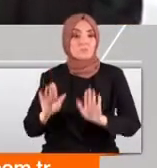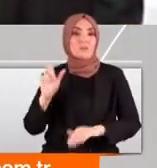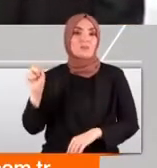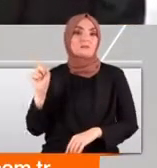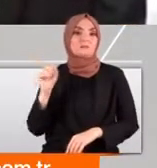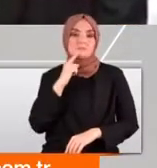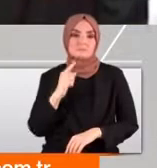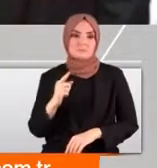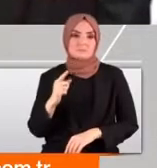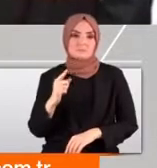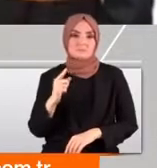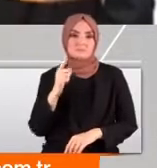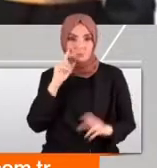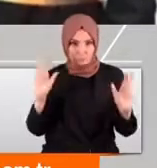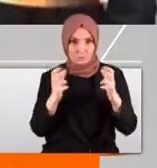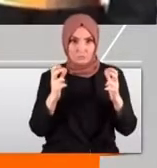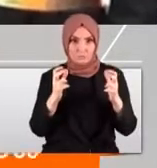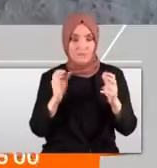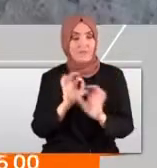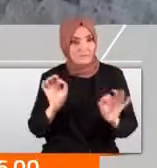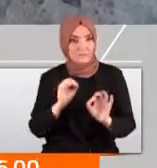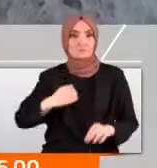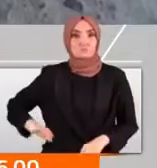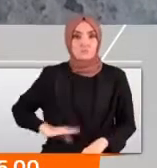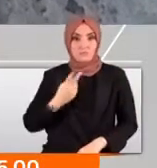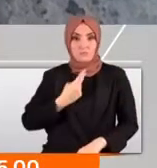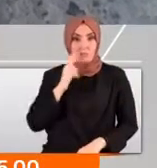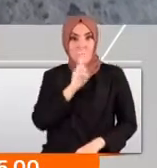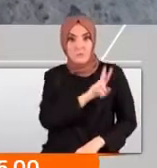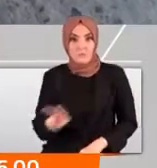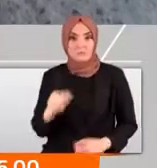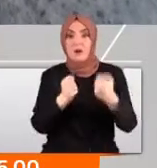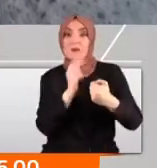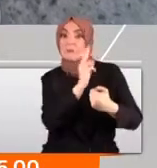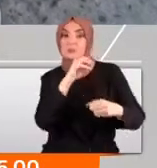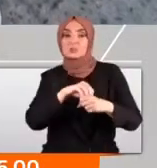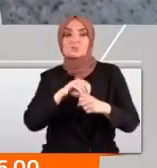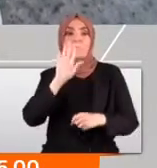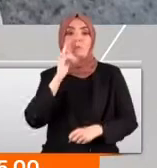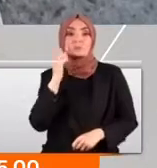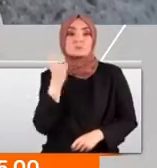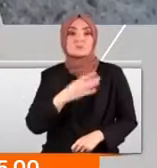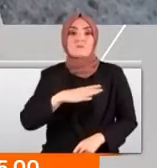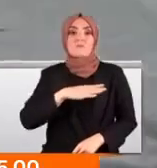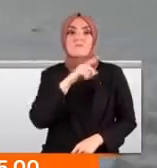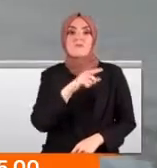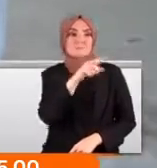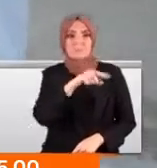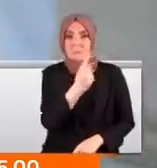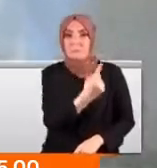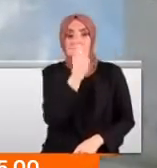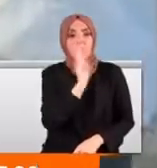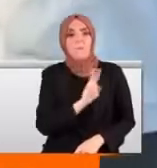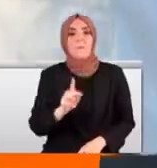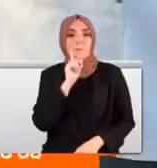dur deyince. Göz göze geldi. Çocuğunuzu da gördü mü? Evet, 5 kişi arabada vardı yani. Muhakkak birinin görmesi lazımdı çocuğum. Benim oğlum da